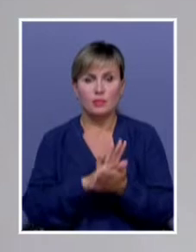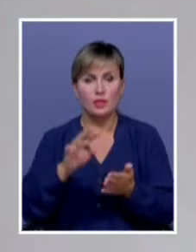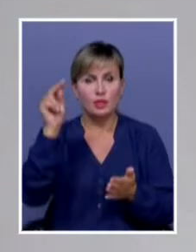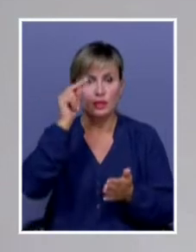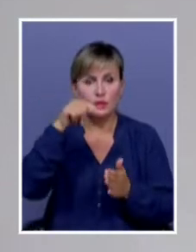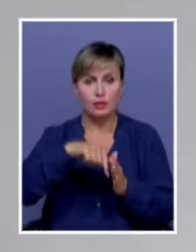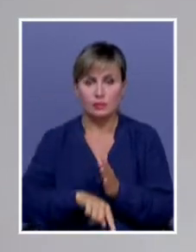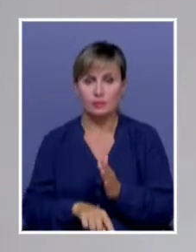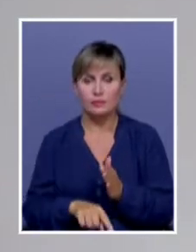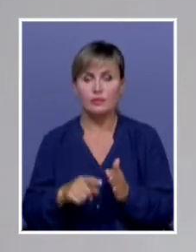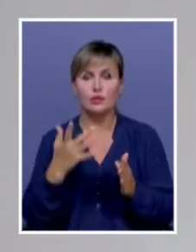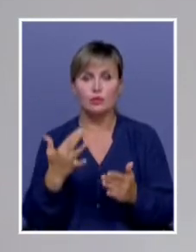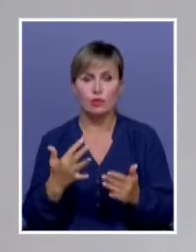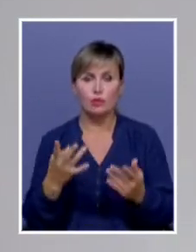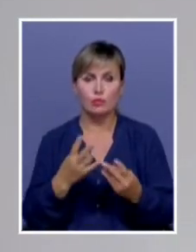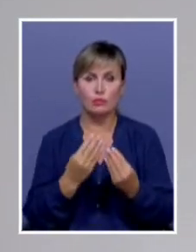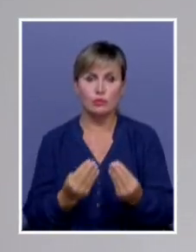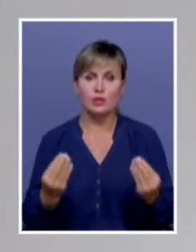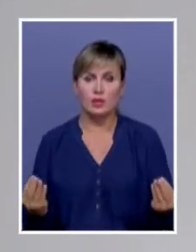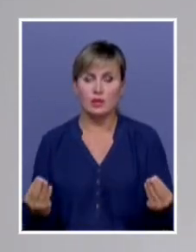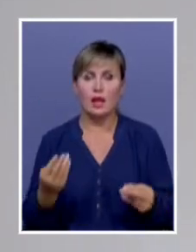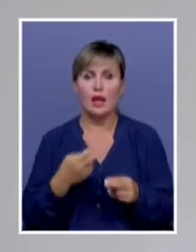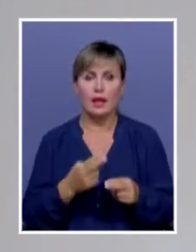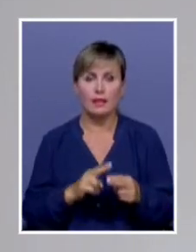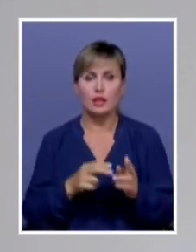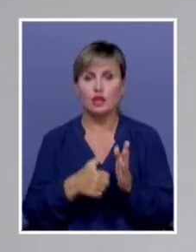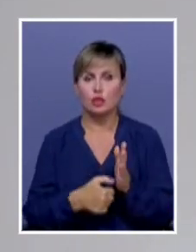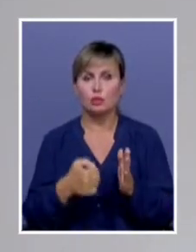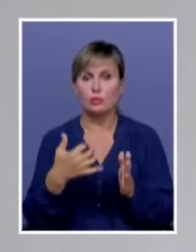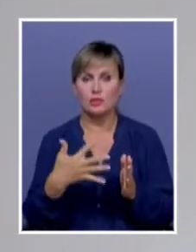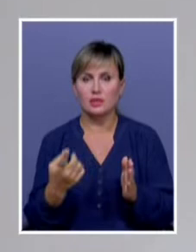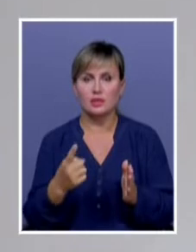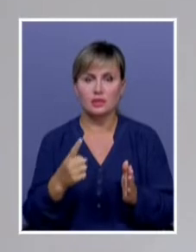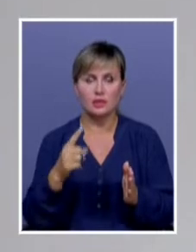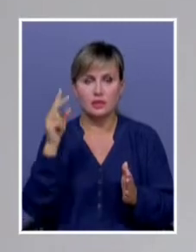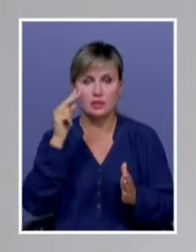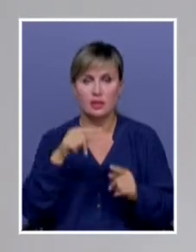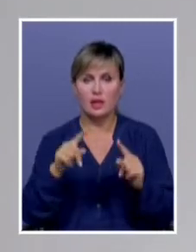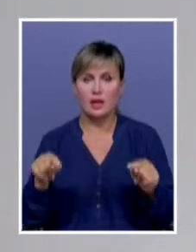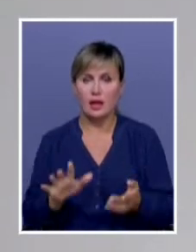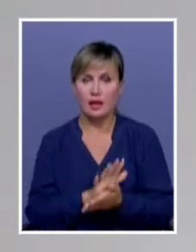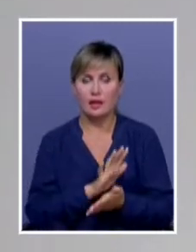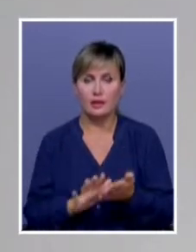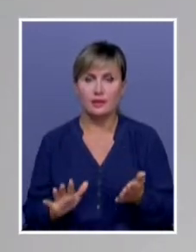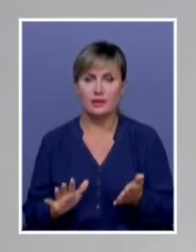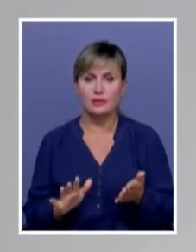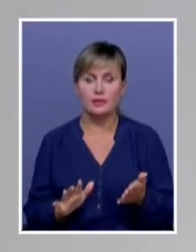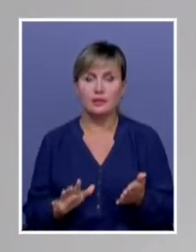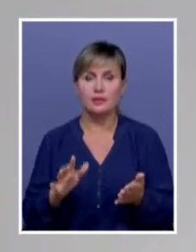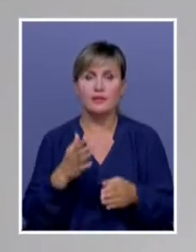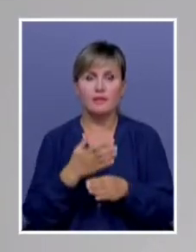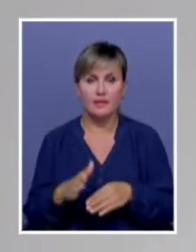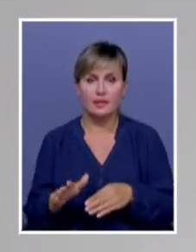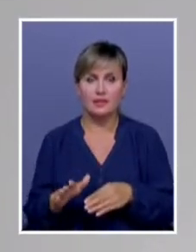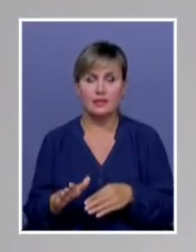посмотрите, сколько было присуждено по всей республике, это 651 грант. То есть выделено